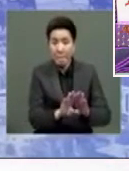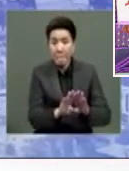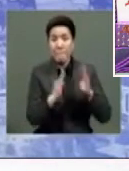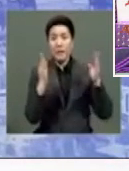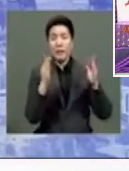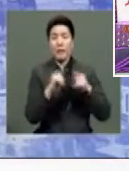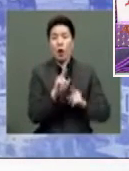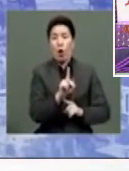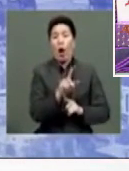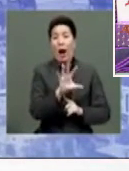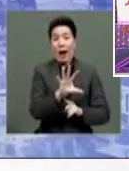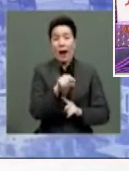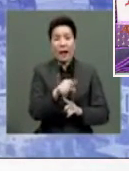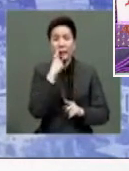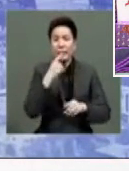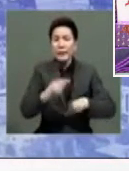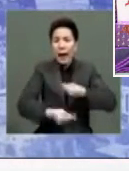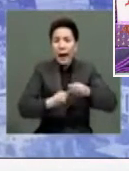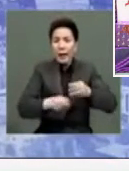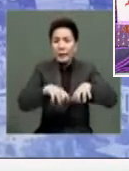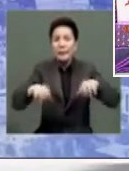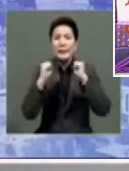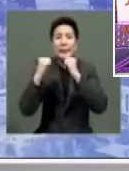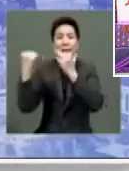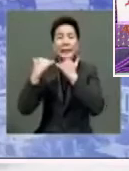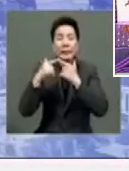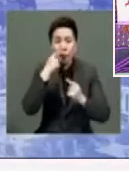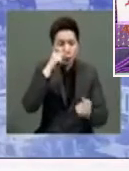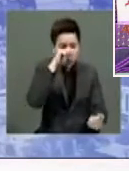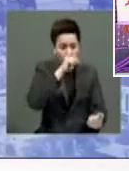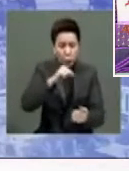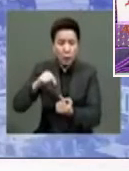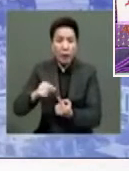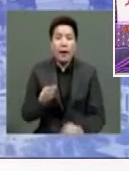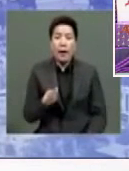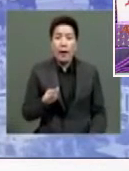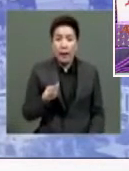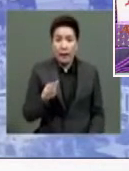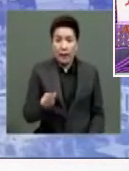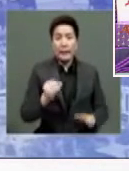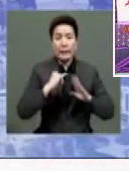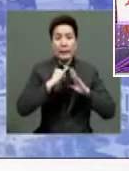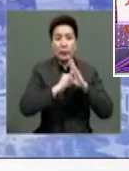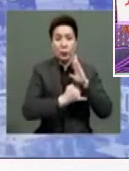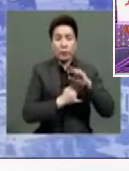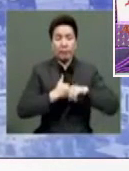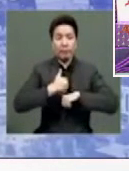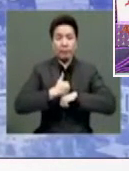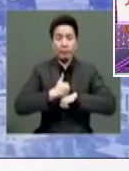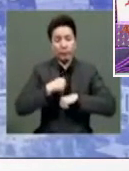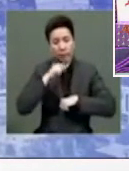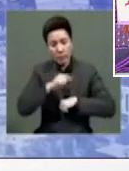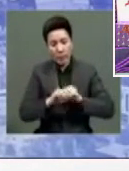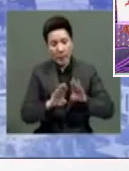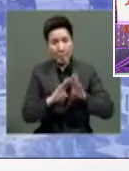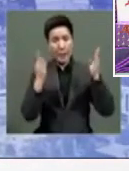ดำเนินการมีการจะต้องมีการกำหนดเงื่อนไขเงื่อนเวลาแล้วก็มีการจัดระบบนะคะทั้งเรื่องของการจำหน่ายอาหารเครื่อง